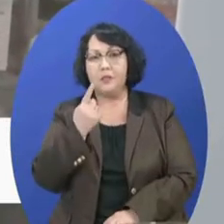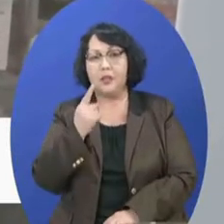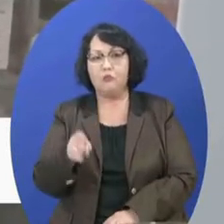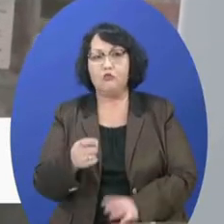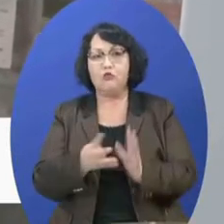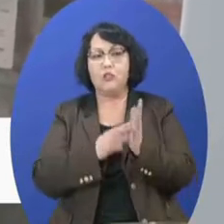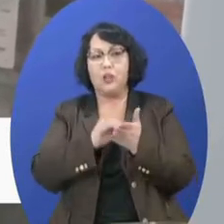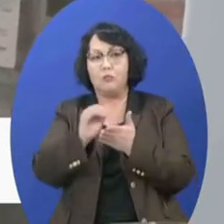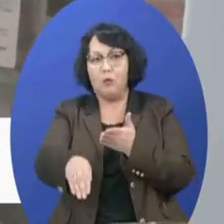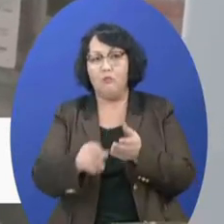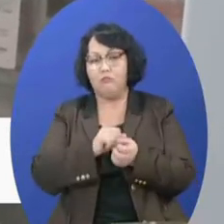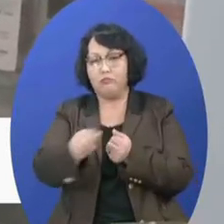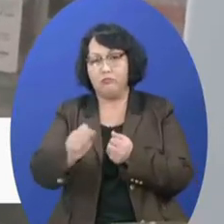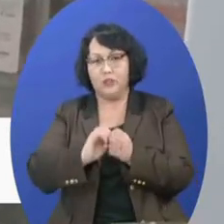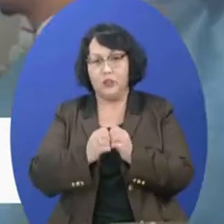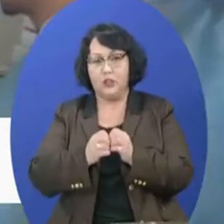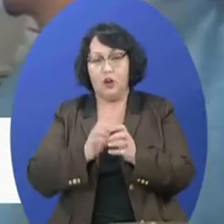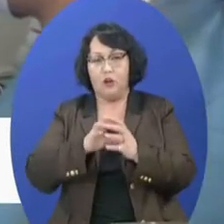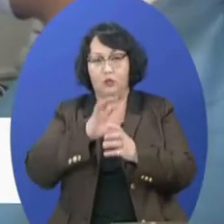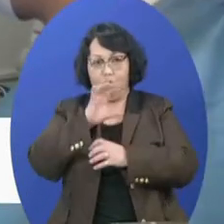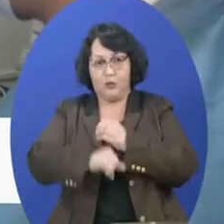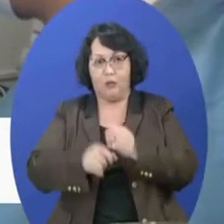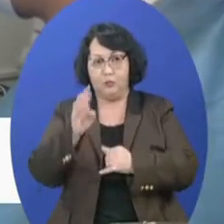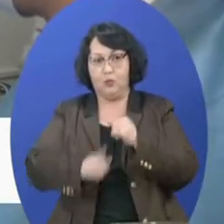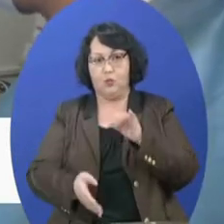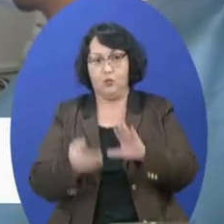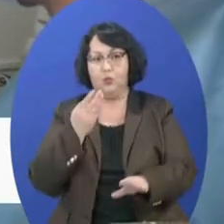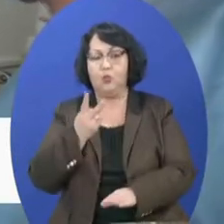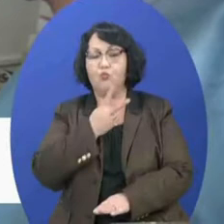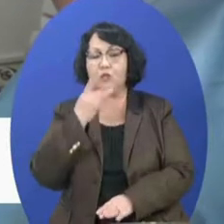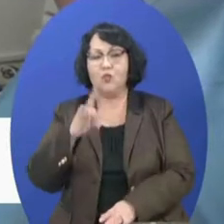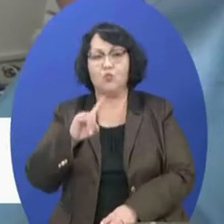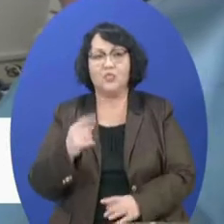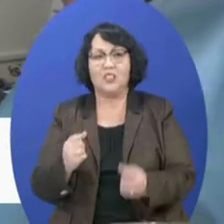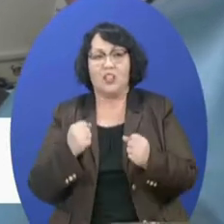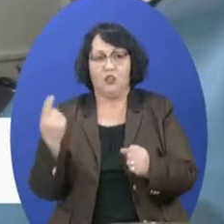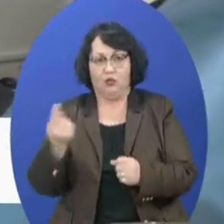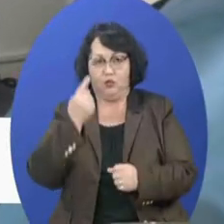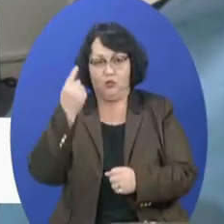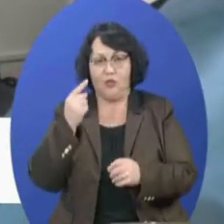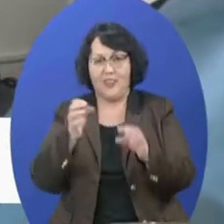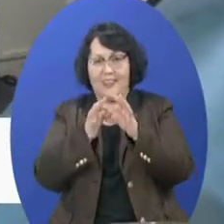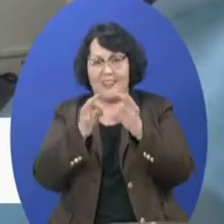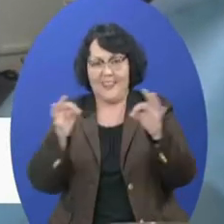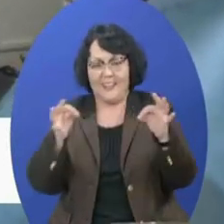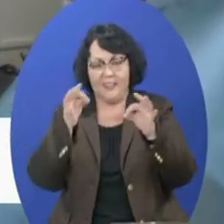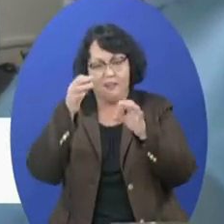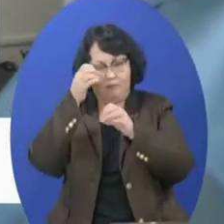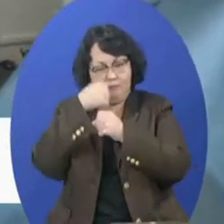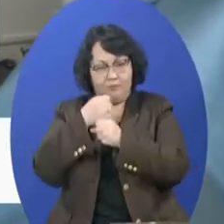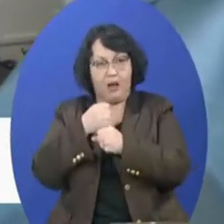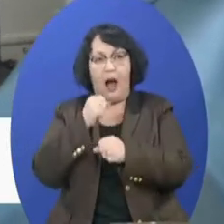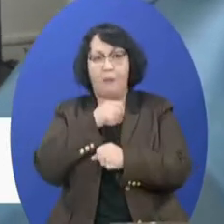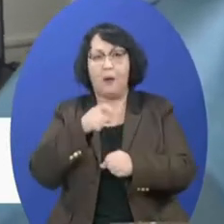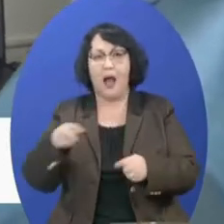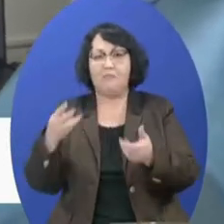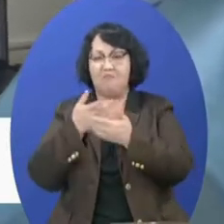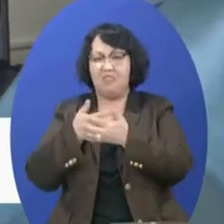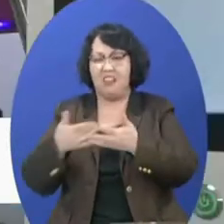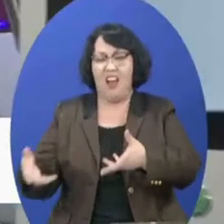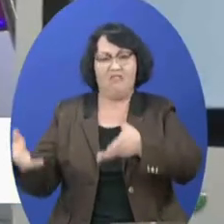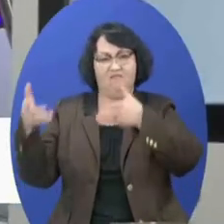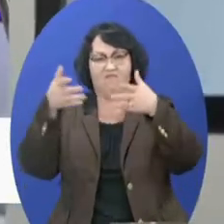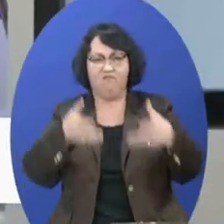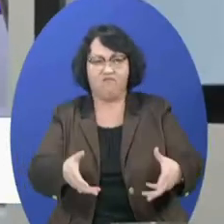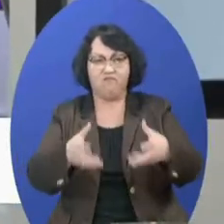тэрбум төгрөгийн хөрөнгө оруулалтаар дэлхийд тахна хамгийн сүүлийн үед хэрэглэгдэж байгаа хүчин чадал өндөртэй нарийвчлалтай шинжилгээнүүдийг хийдэг аппарат хэрэгслэр